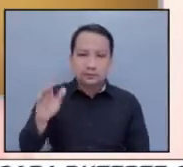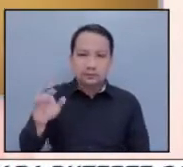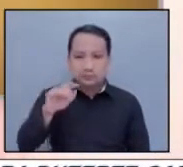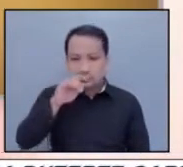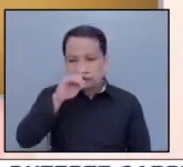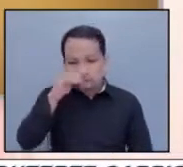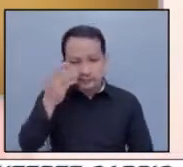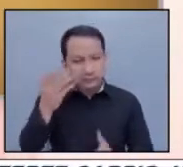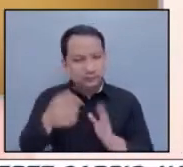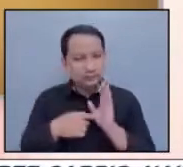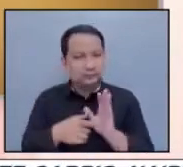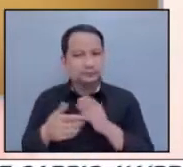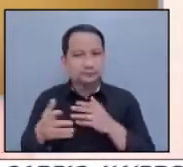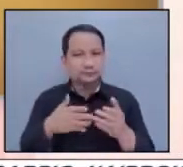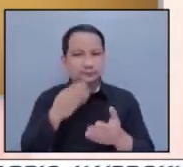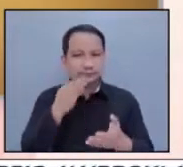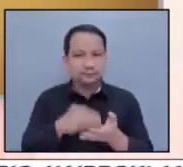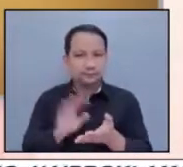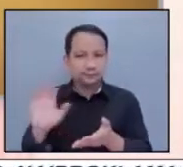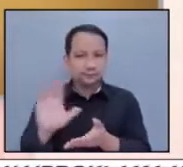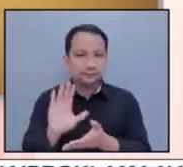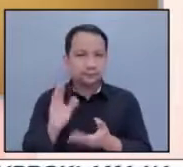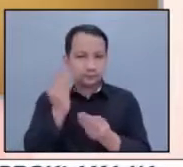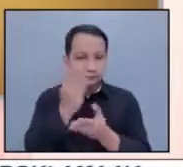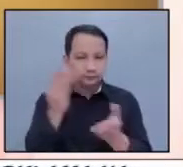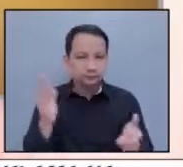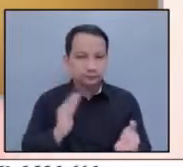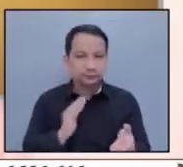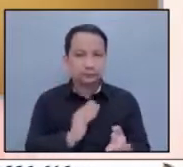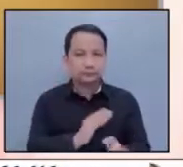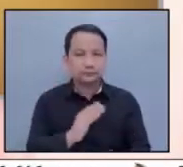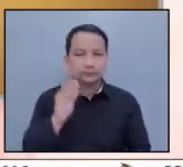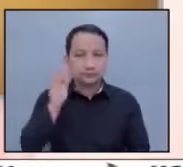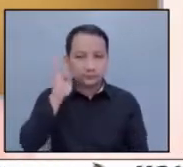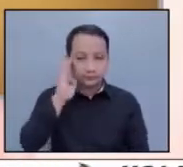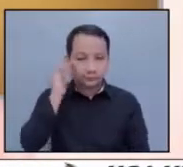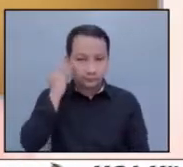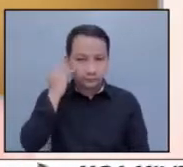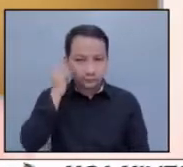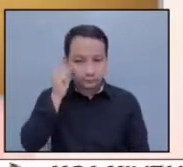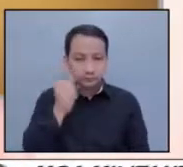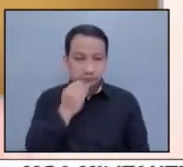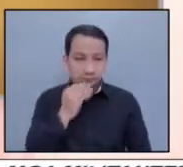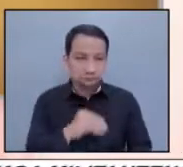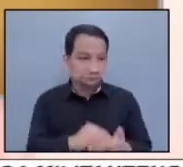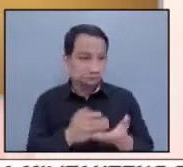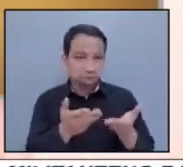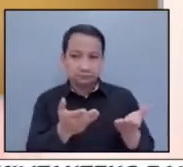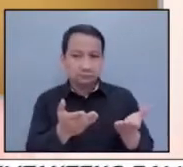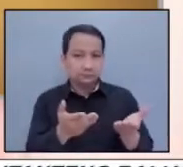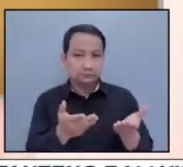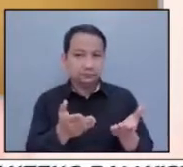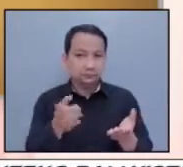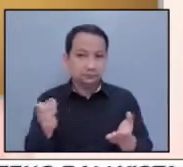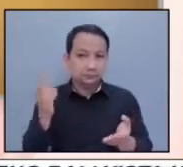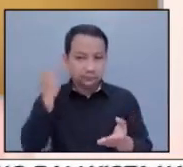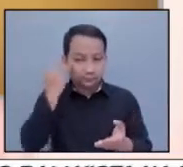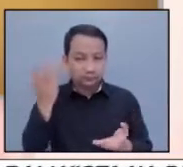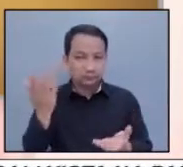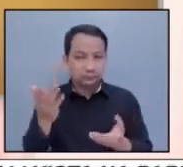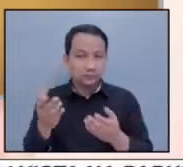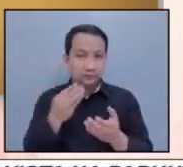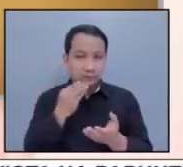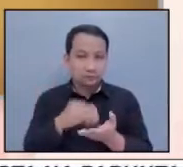unsa may mensahe nimo karon kang Congressman John Bertis? Sabang ka may mensahe ka pa kay Sir Ginoong Bertis. Go